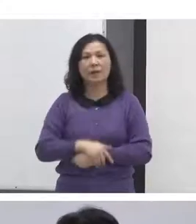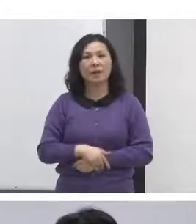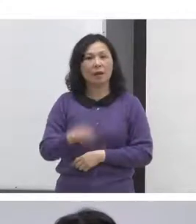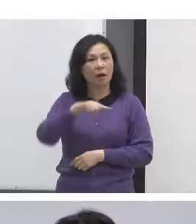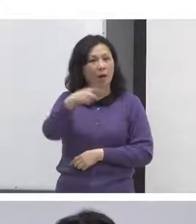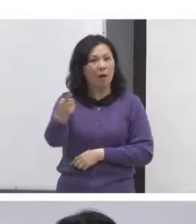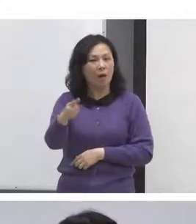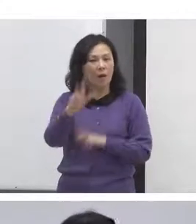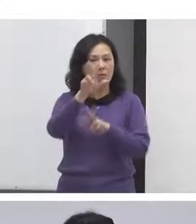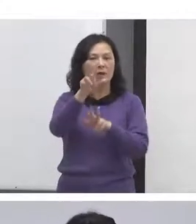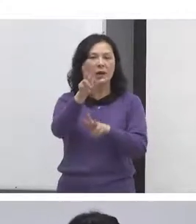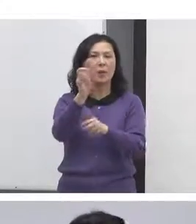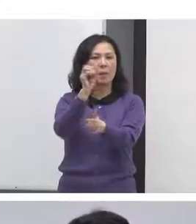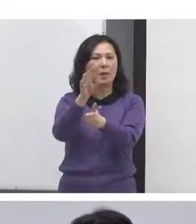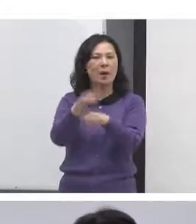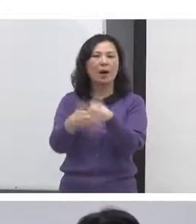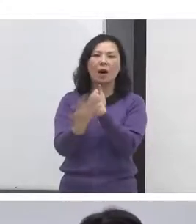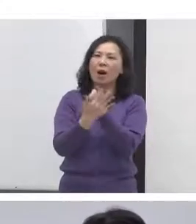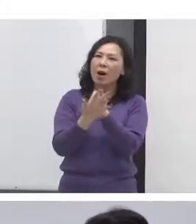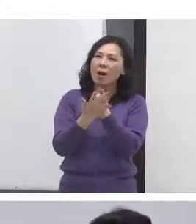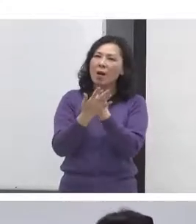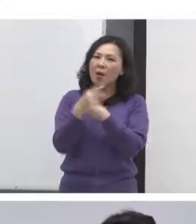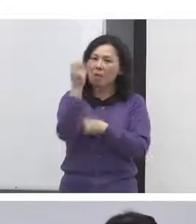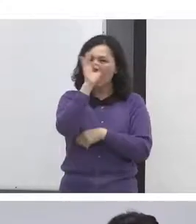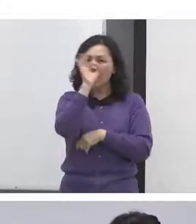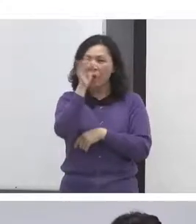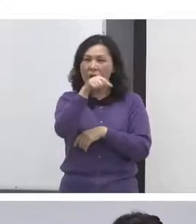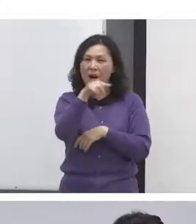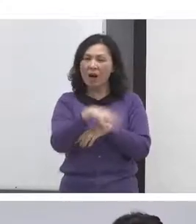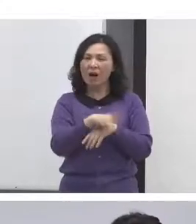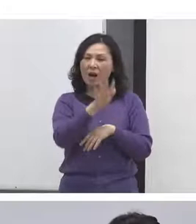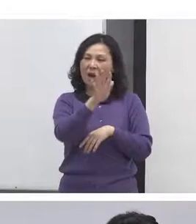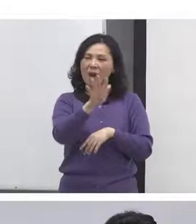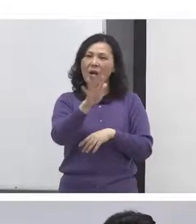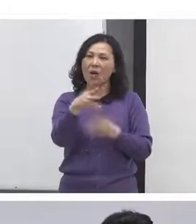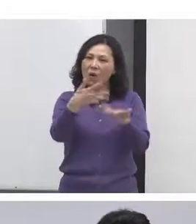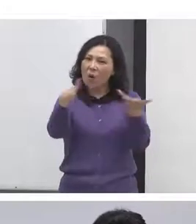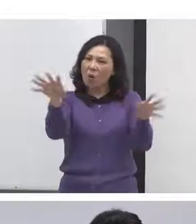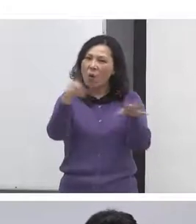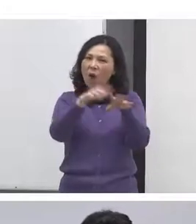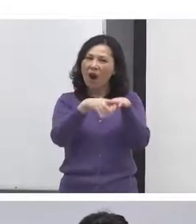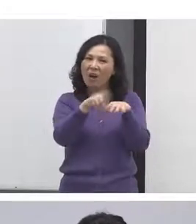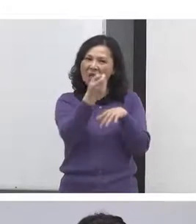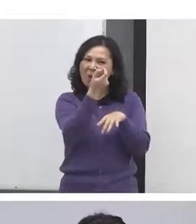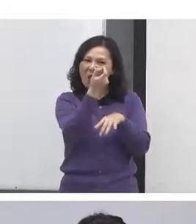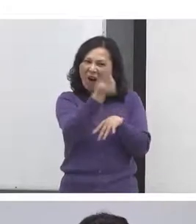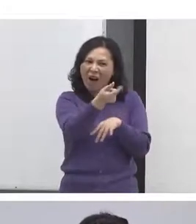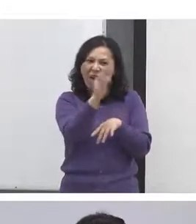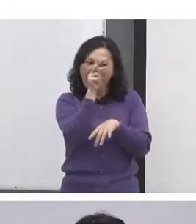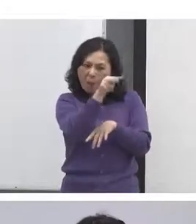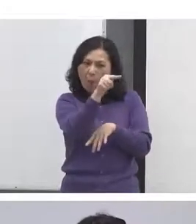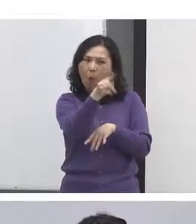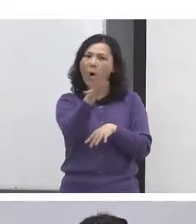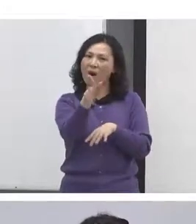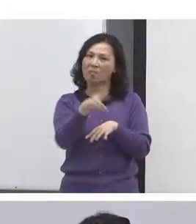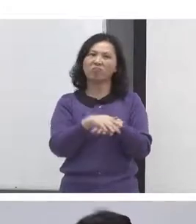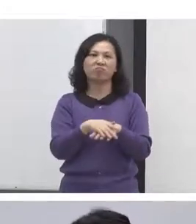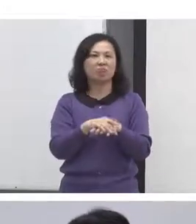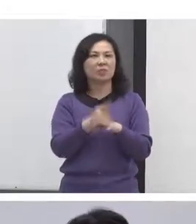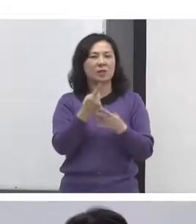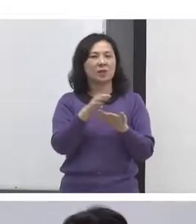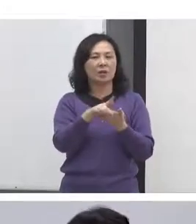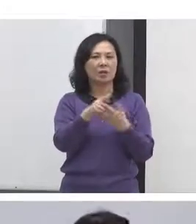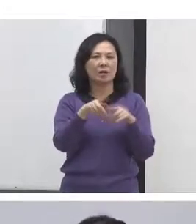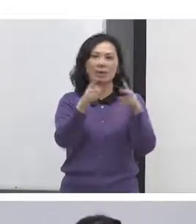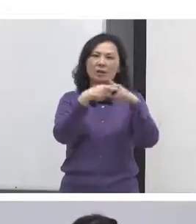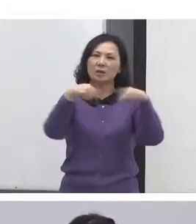实的说，那个大家帮忙找那个上面有很多稀有资源的贵金属或者是水的这样的小行星。